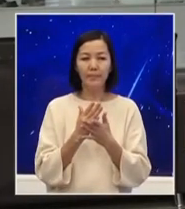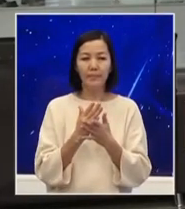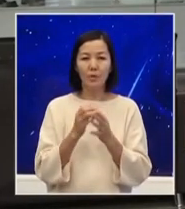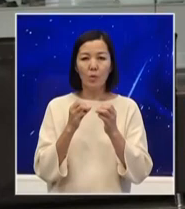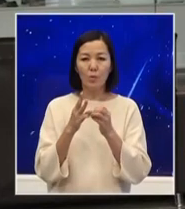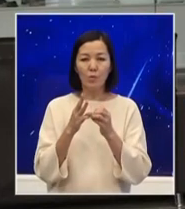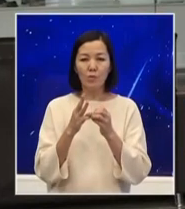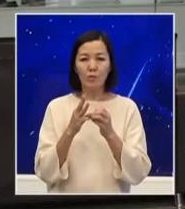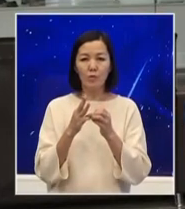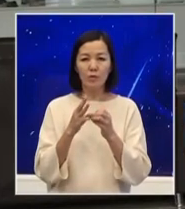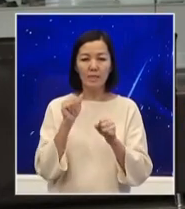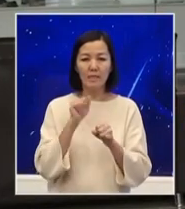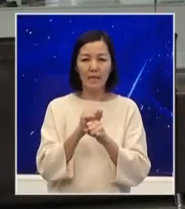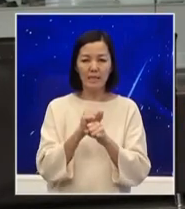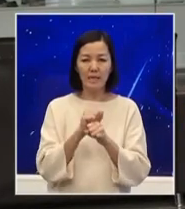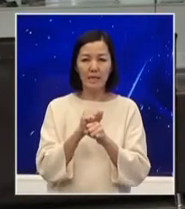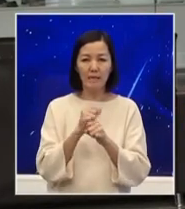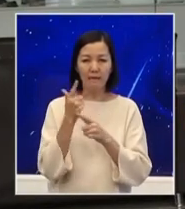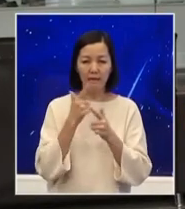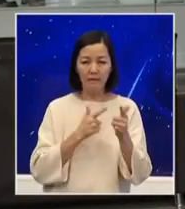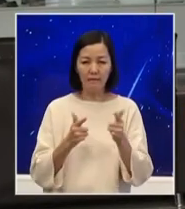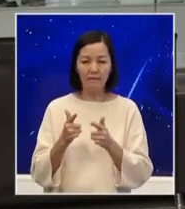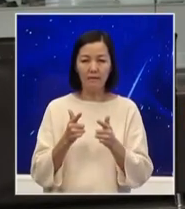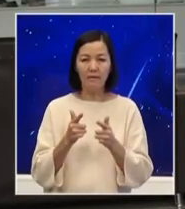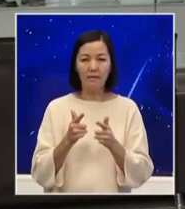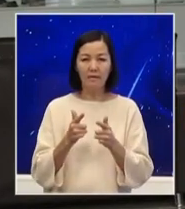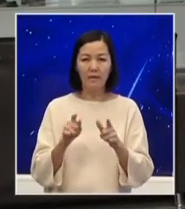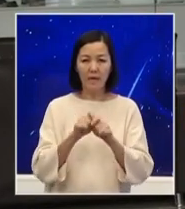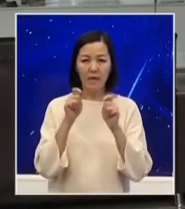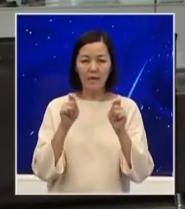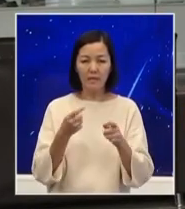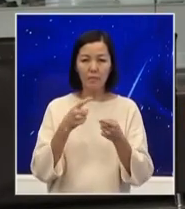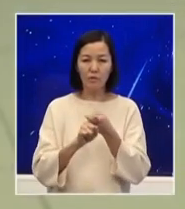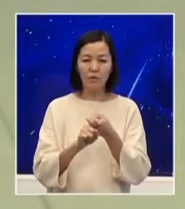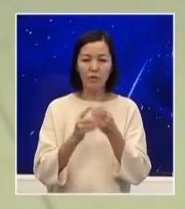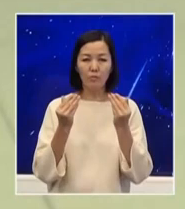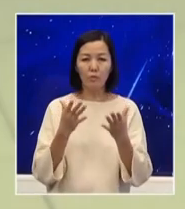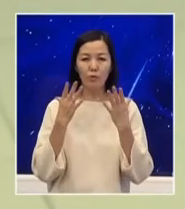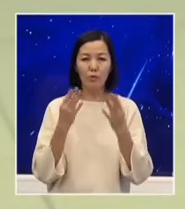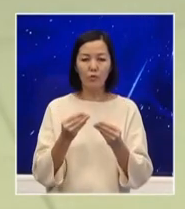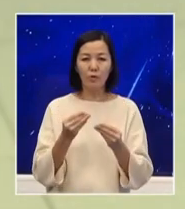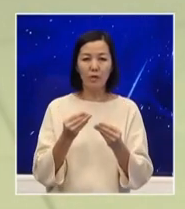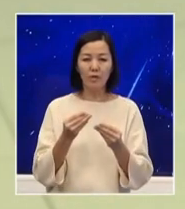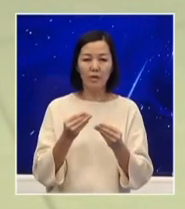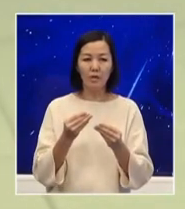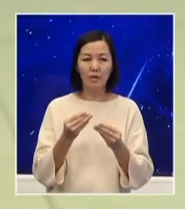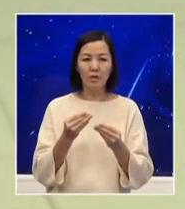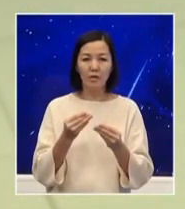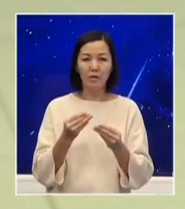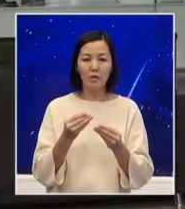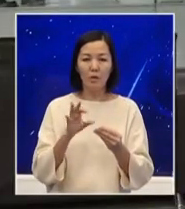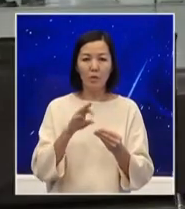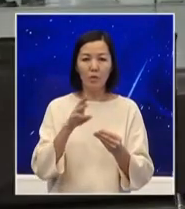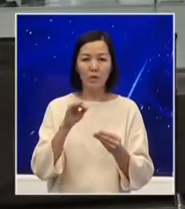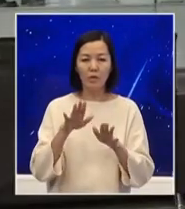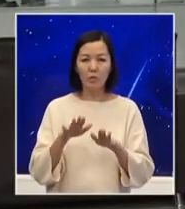13 оттегі станциямыз дайын, іске қосылды. Осы таңда кислородный точка дейміз ғой, оттегі